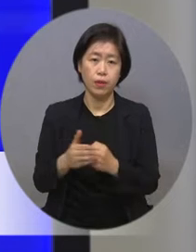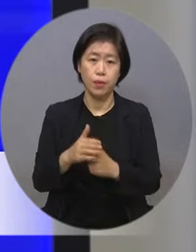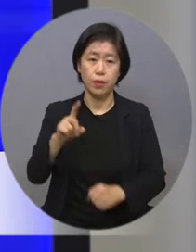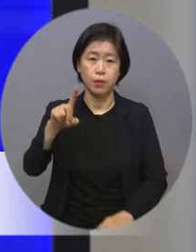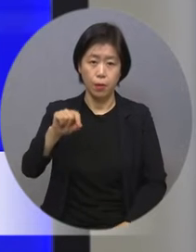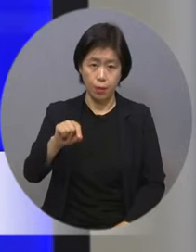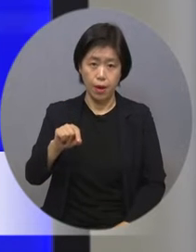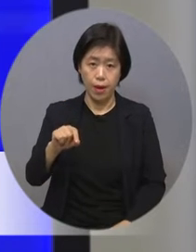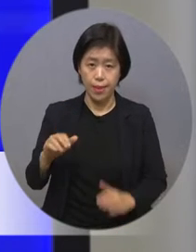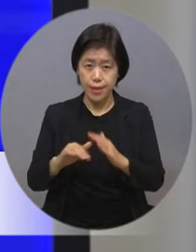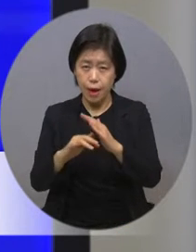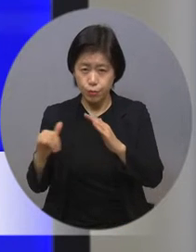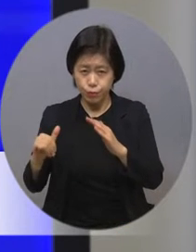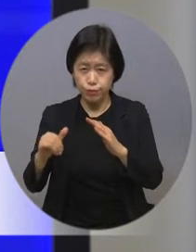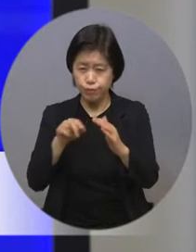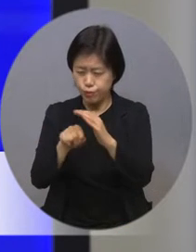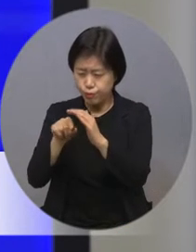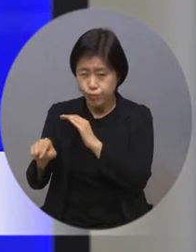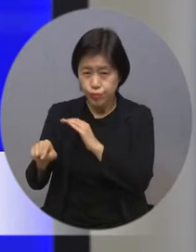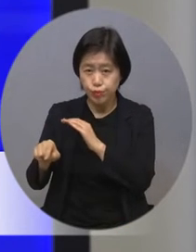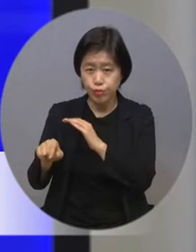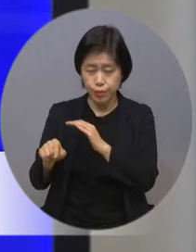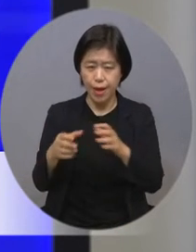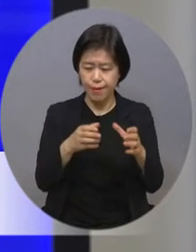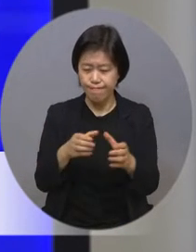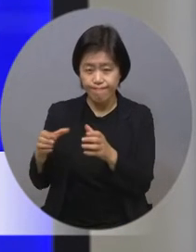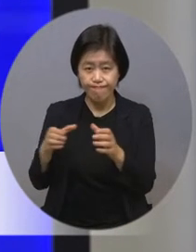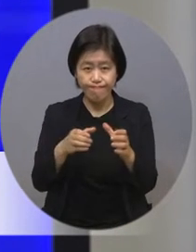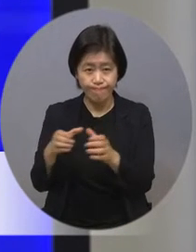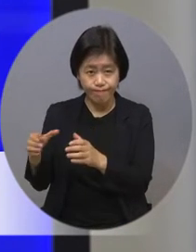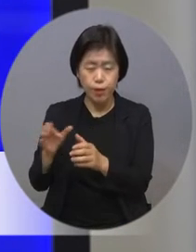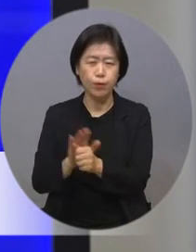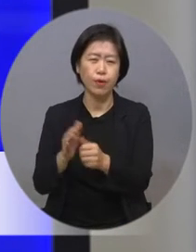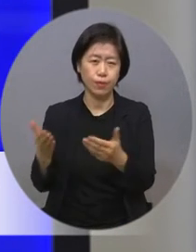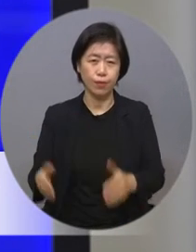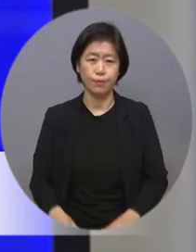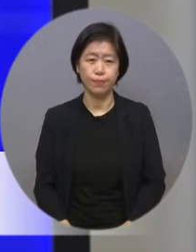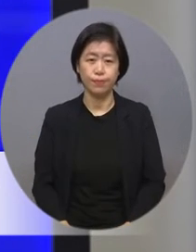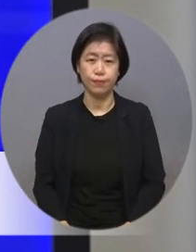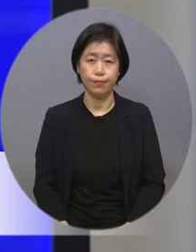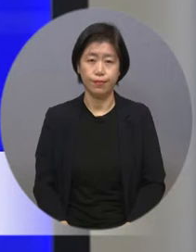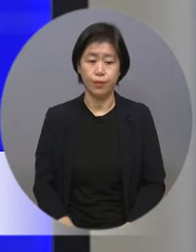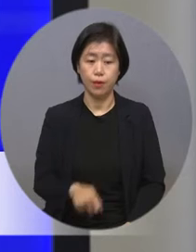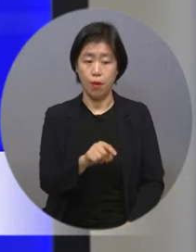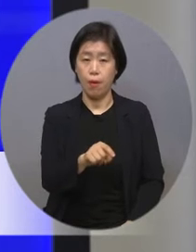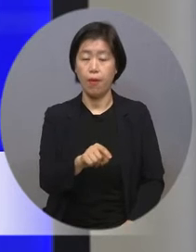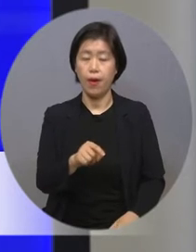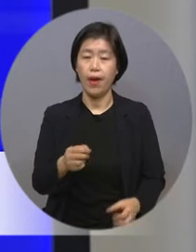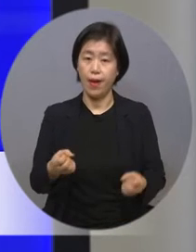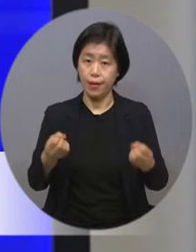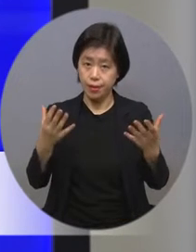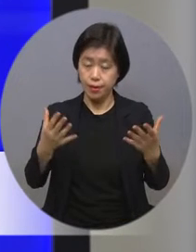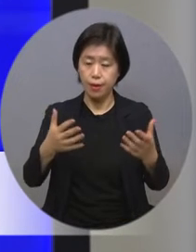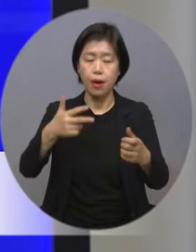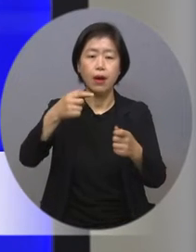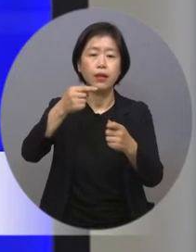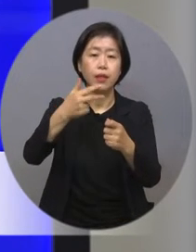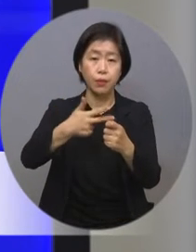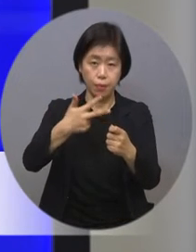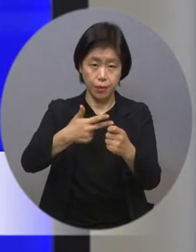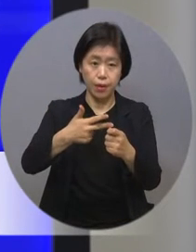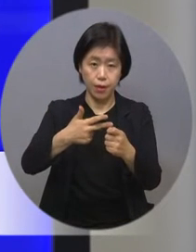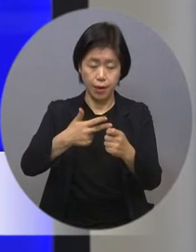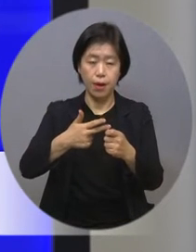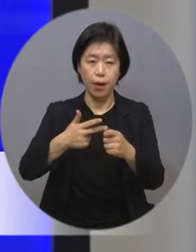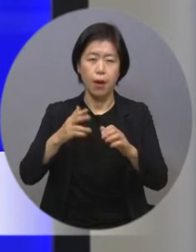가구에 대해서 우리 따뜻한 손길, 온정이 필요합니다. 그런 면서부터 좋은 이웃 행사는 7번째 맞이하는 연탄